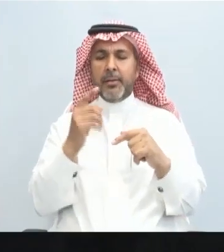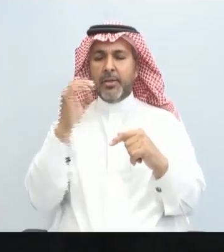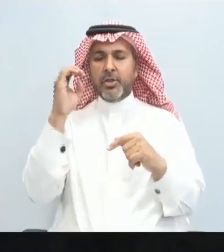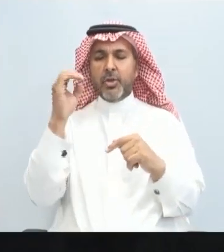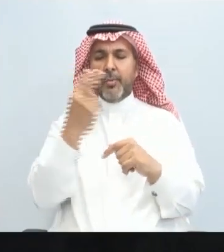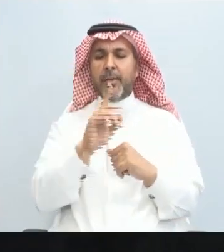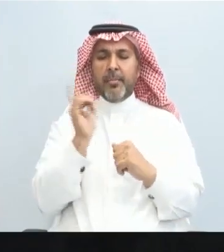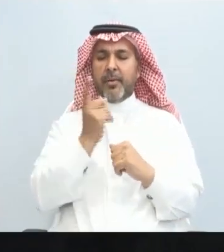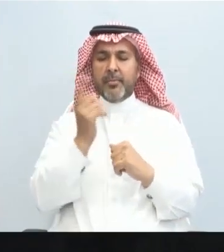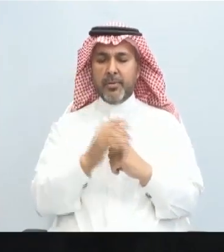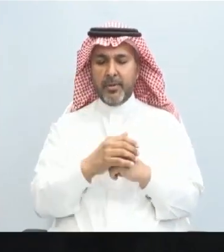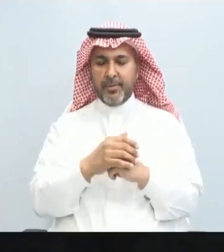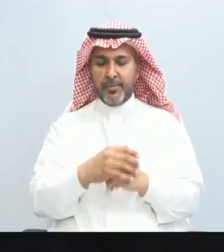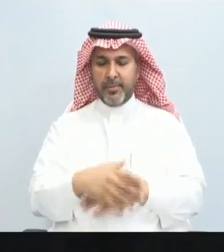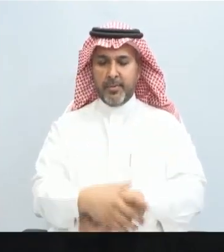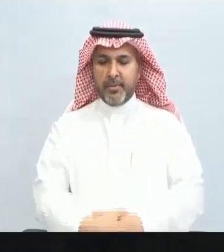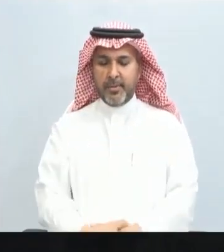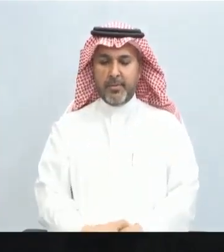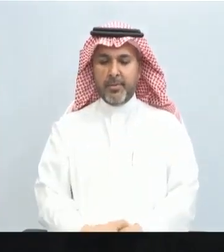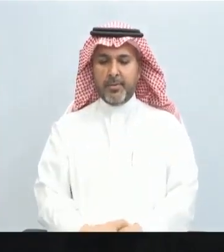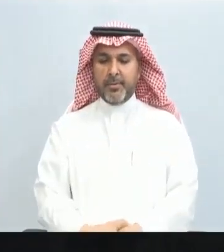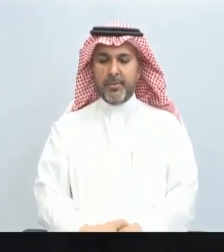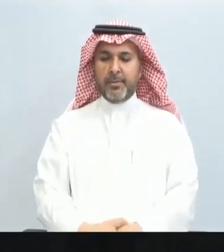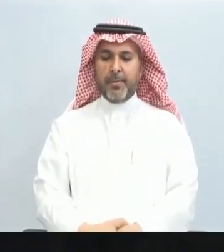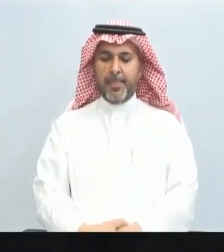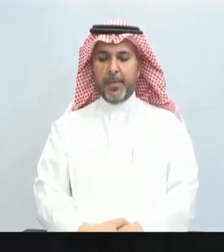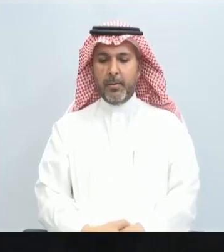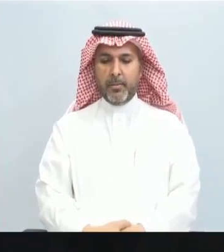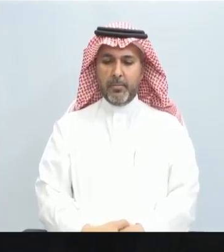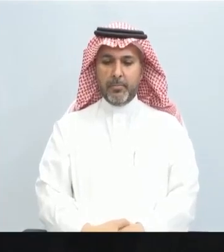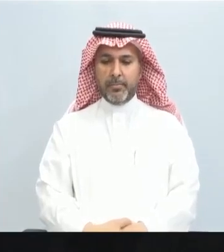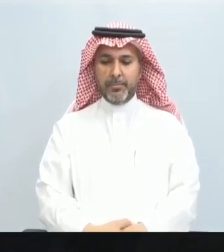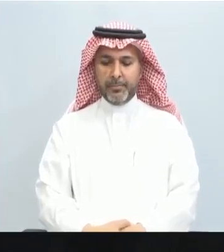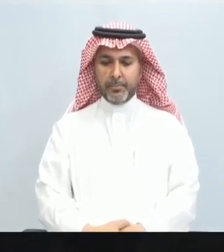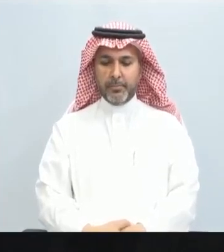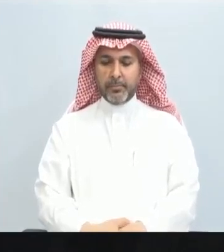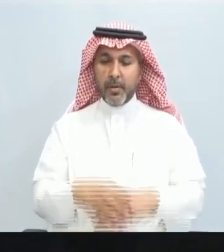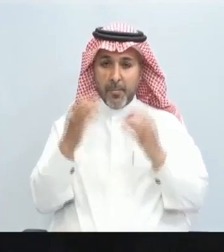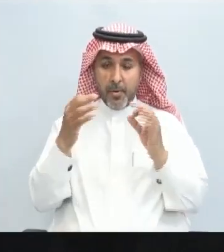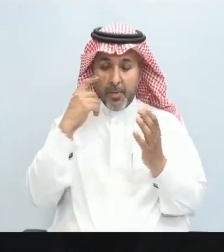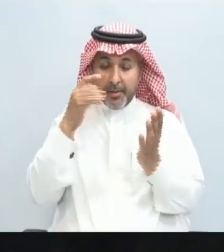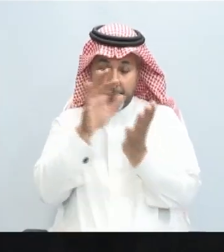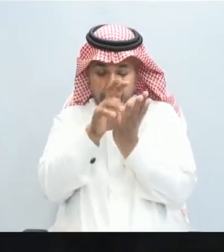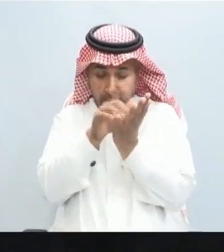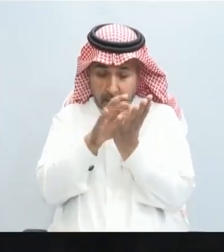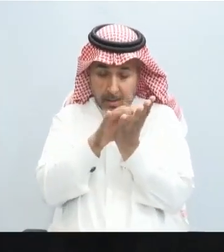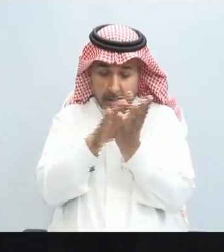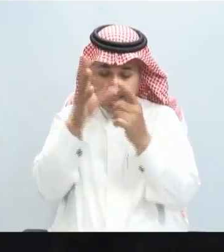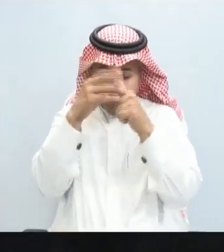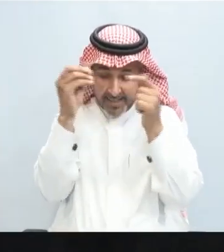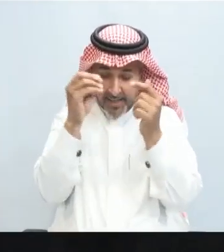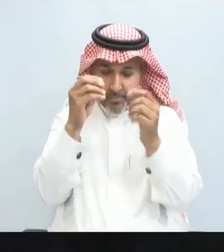حيطلع لك ماث ارور لان اللوغاريتم لا يقبل السالب ولا يقبل الصفر فلازم ننتبه عند ايجاد الحلول اني انا